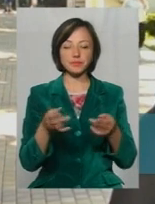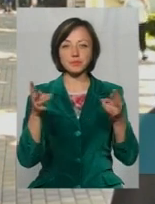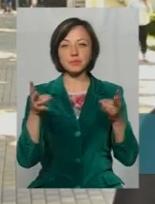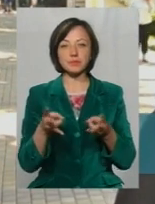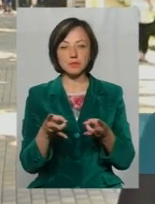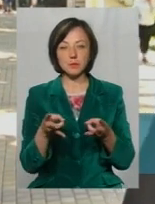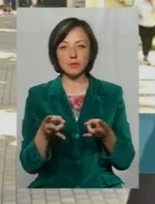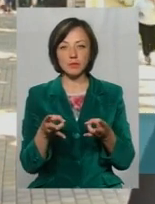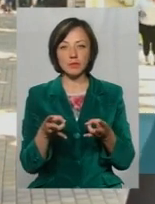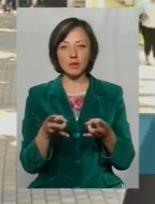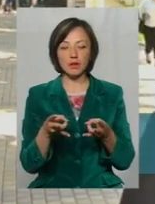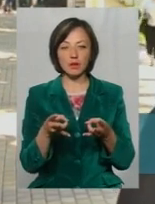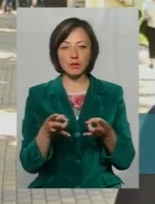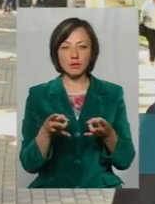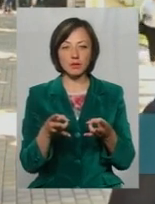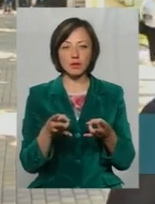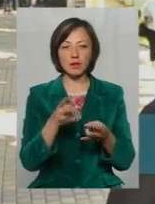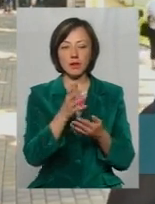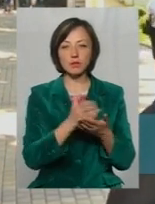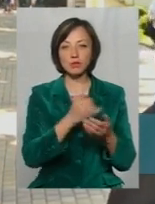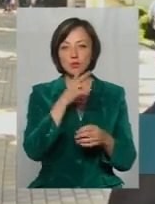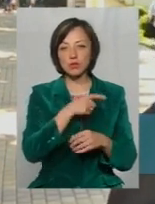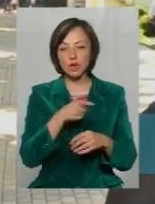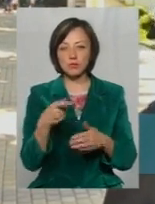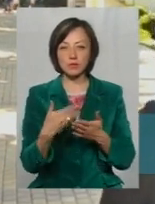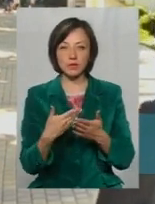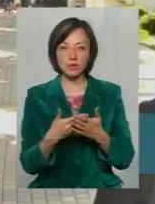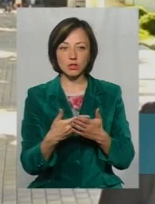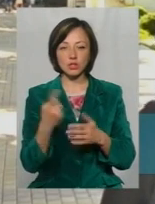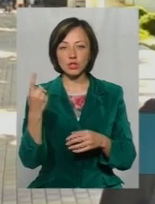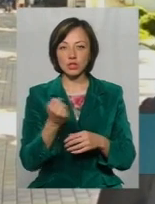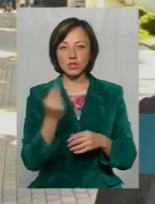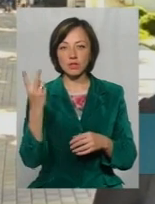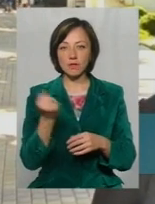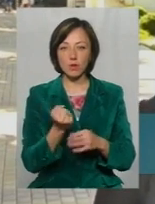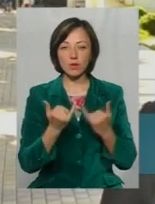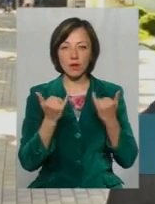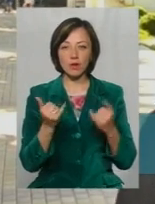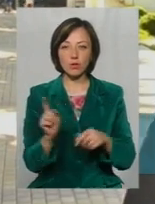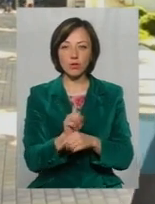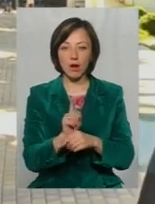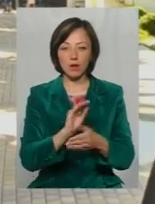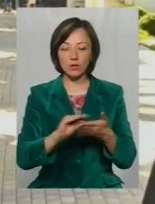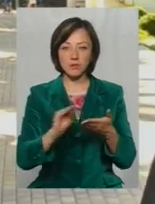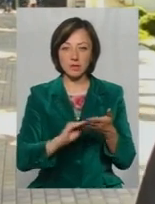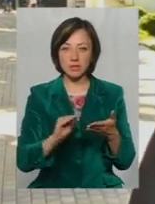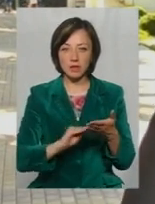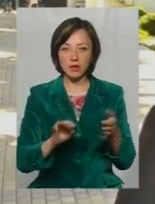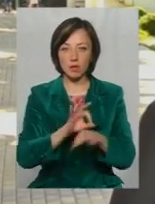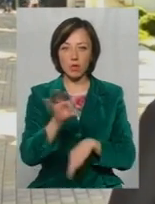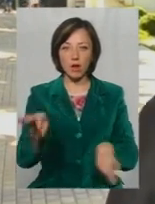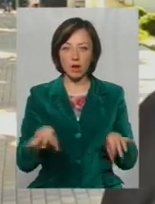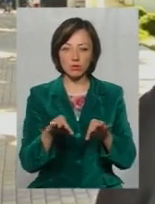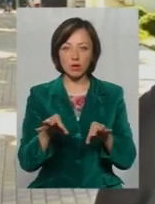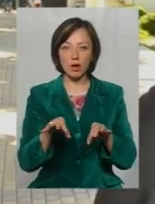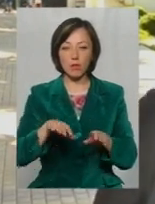потребує ресурсу, часу, ну, близько там тижня-двох для нормального написання проєкту,